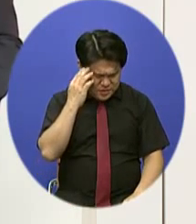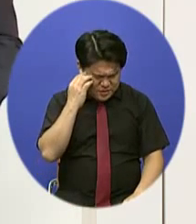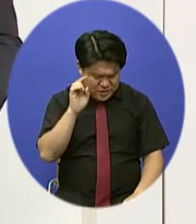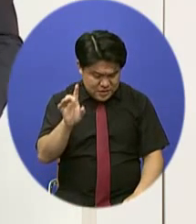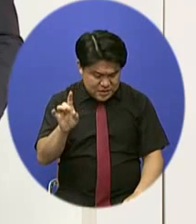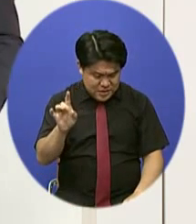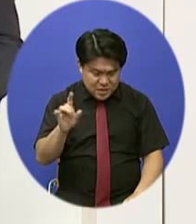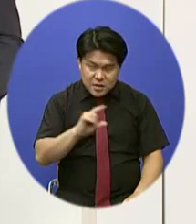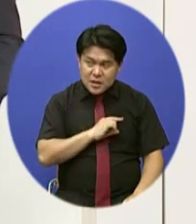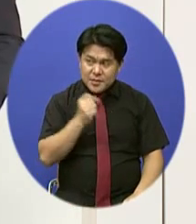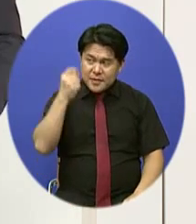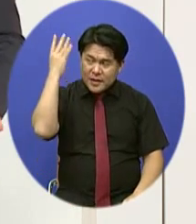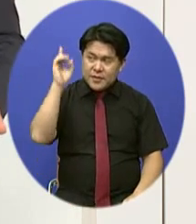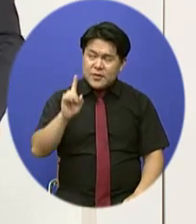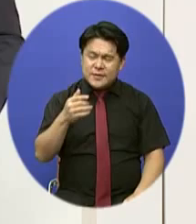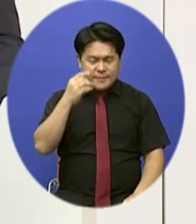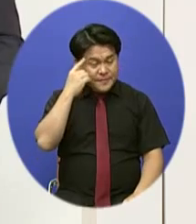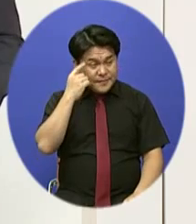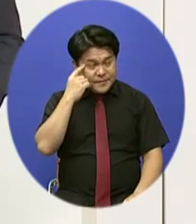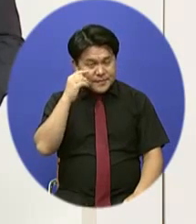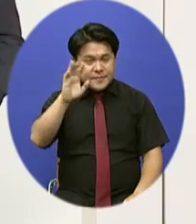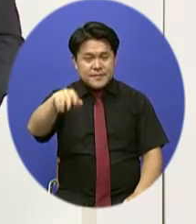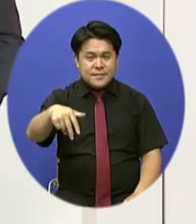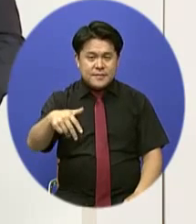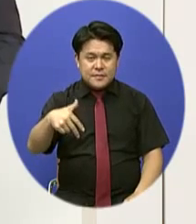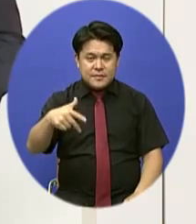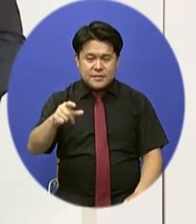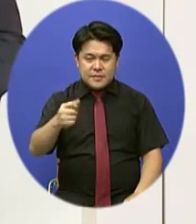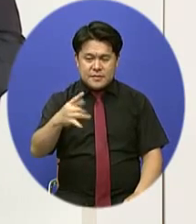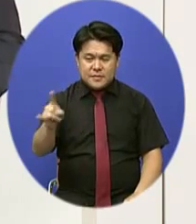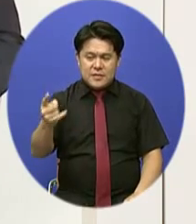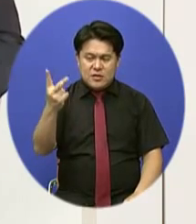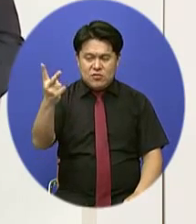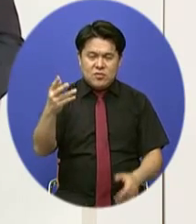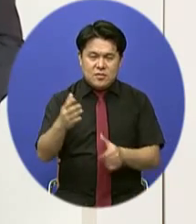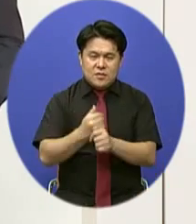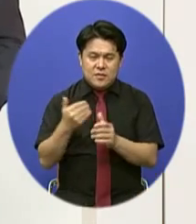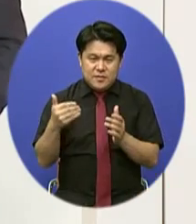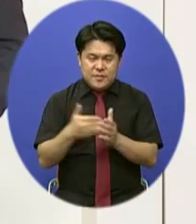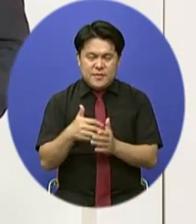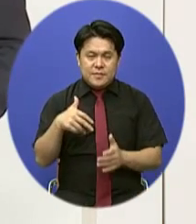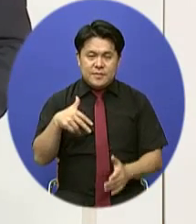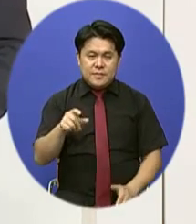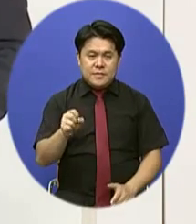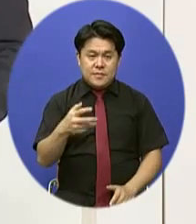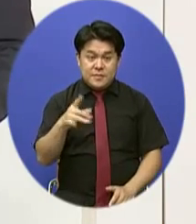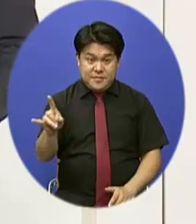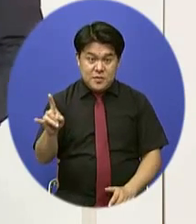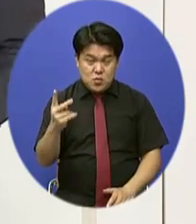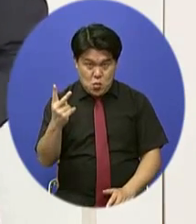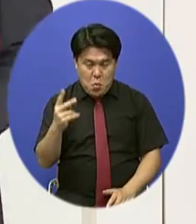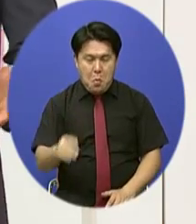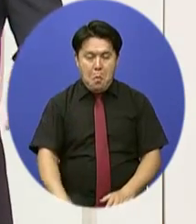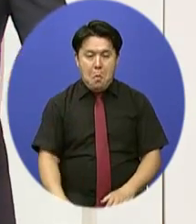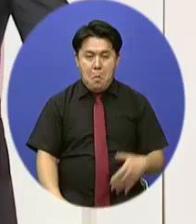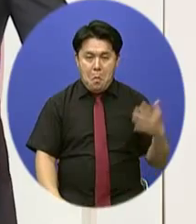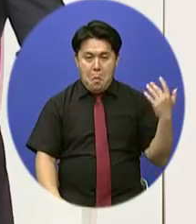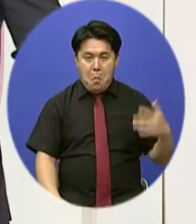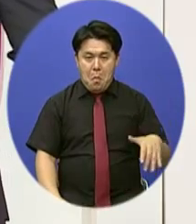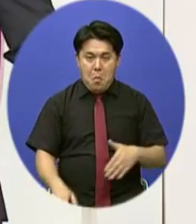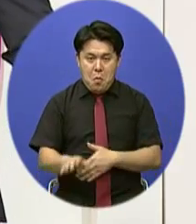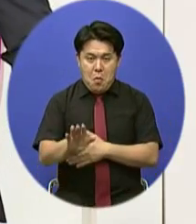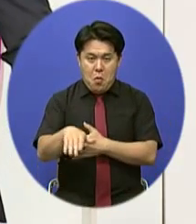하나가 뭐냐면 저. 장대 한 두 마리 잡고 그랬어요. 장대. 아, 뭔지 알아요?